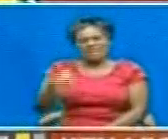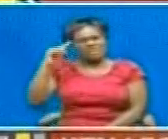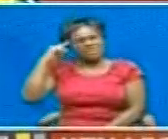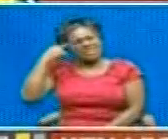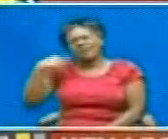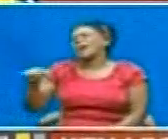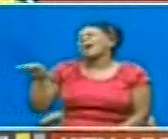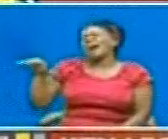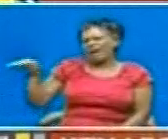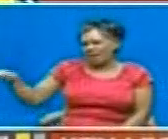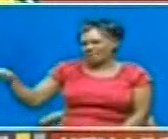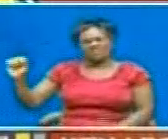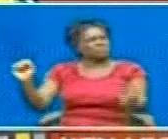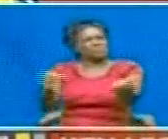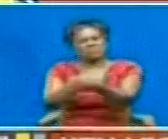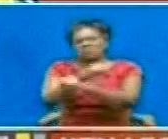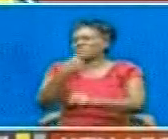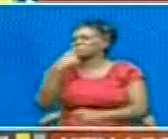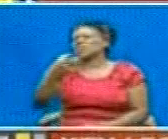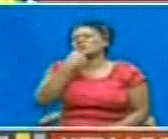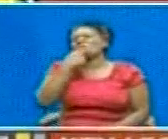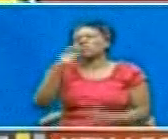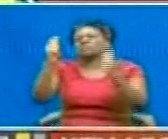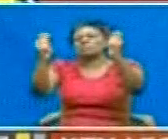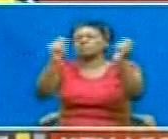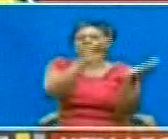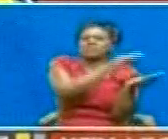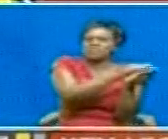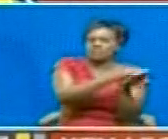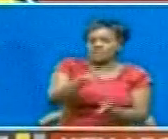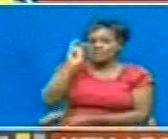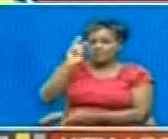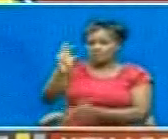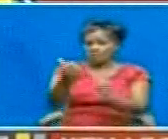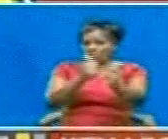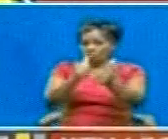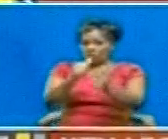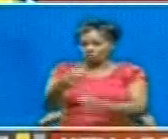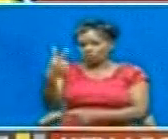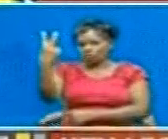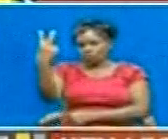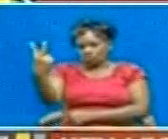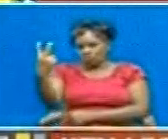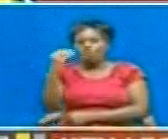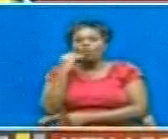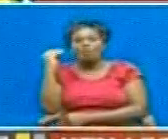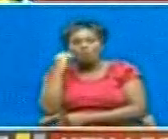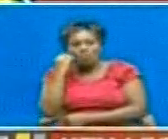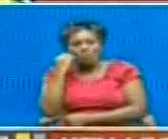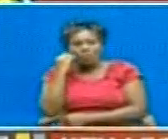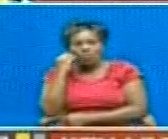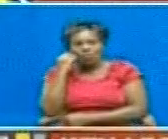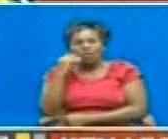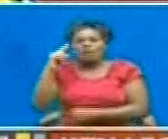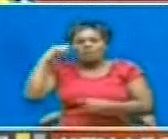bado ni mapema sana kusema kwamba Gor Mahia bado utachukua tajili. Kwa sababu kiangalia mechi zao, wamecheza mechi zao mingi nyumbani. Wamecheza dhidi ya timu